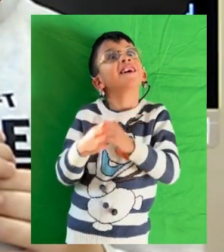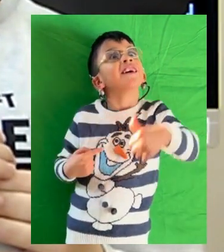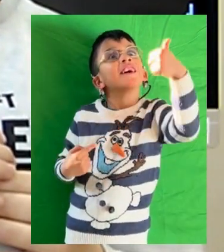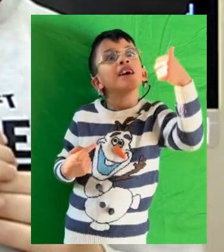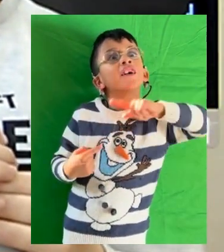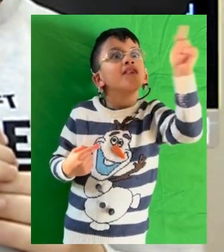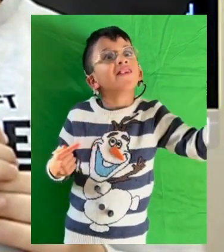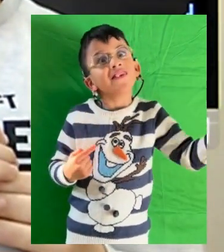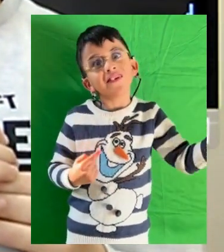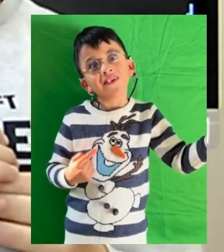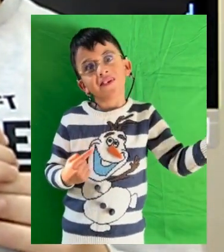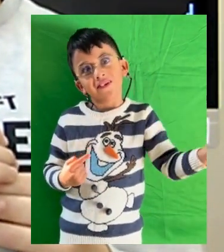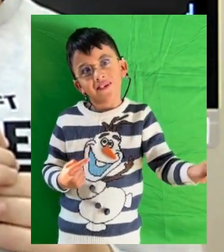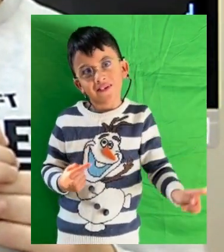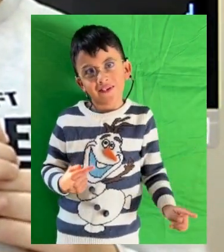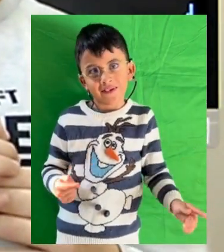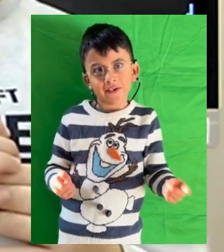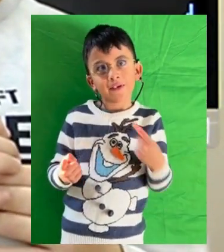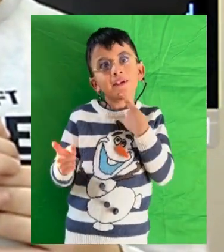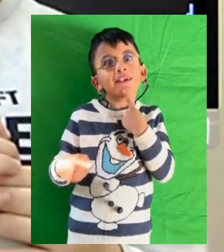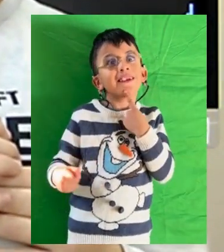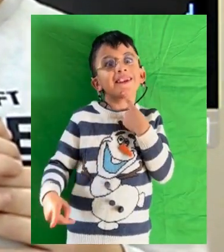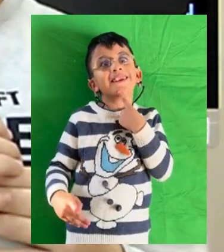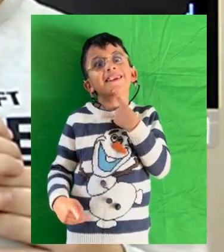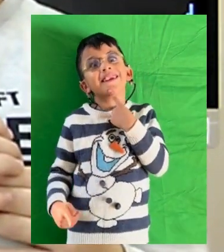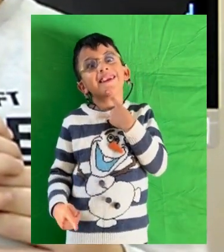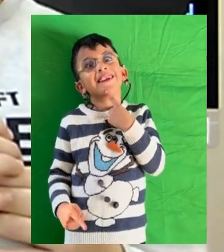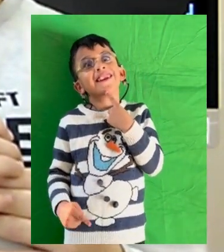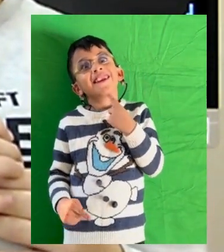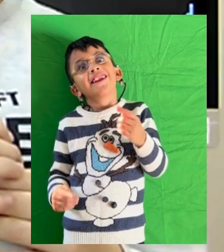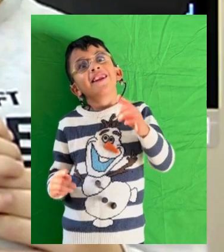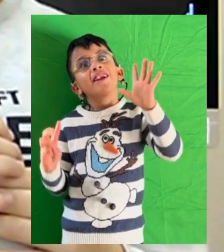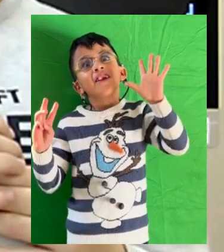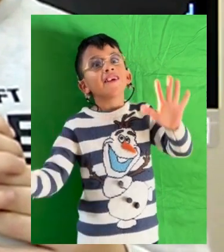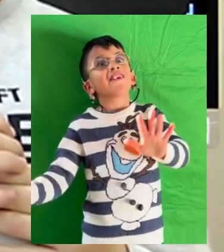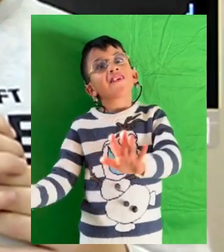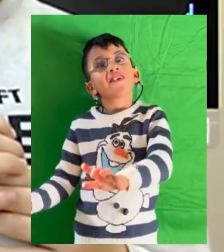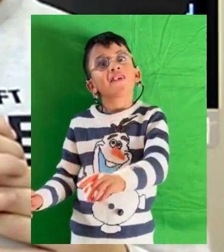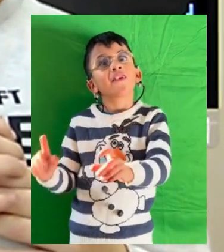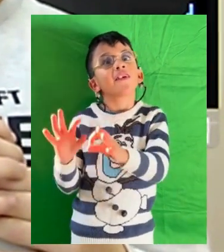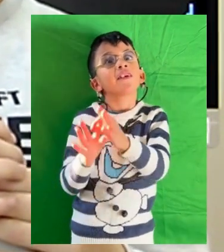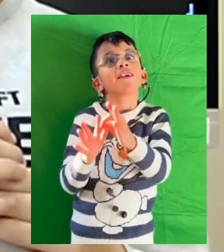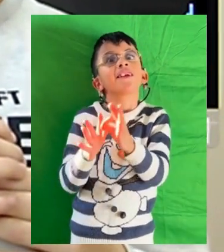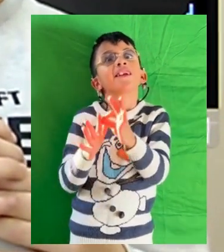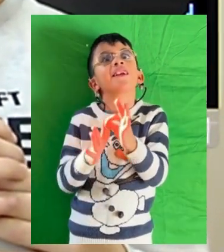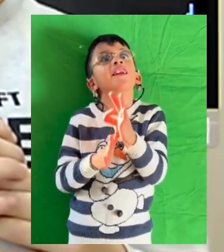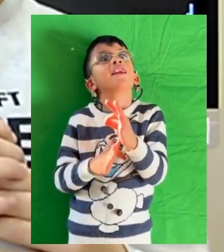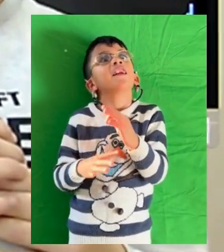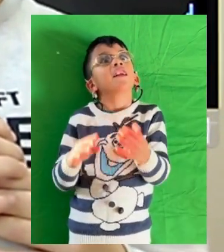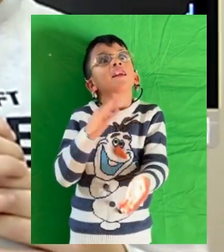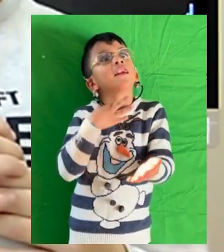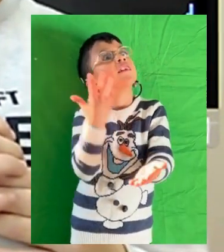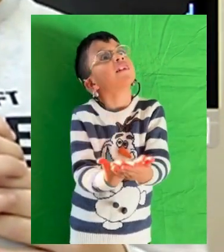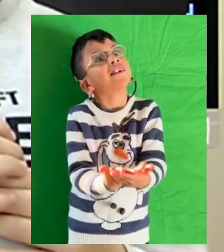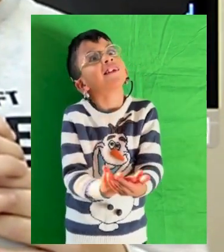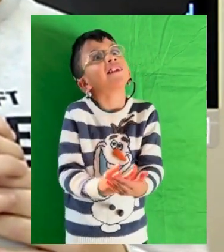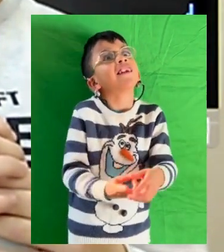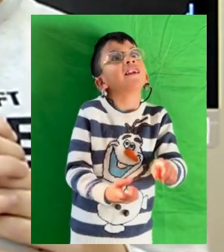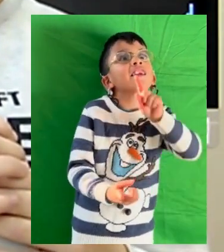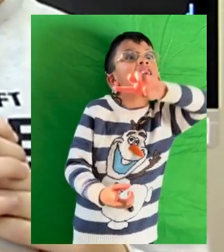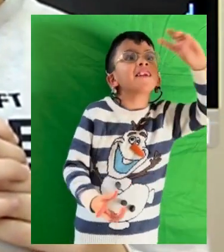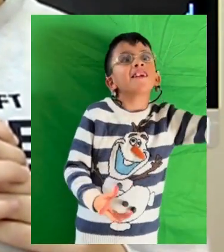partez odetsu egongo da. Goi odeiekin, ego